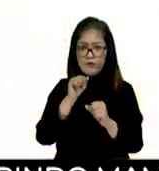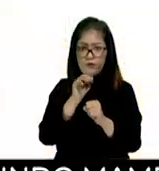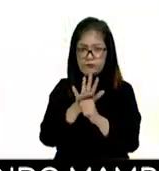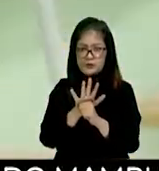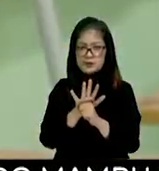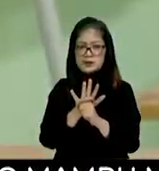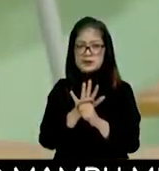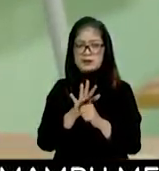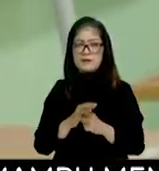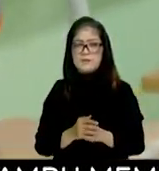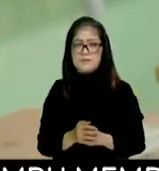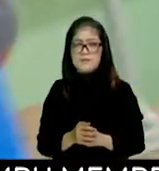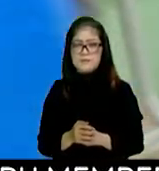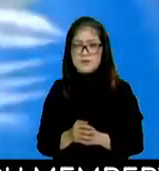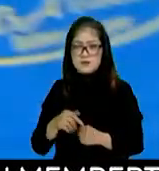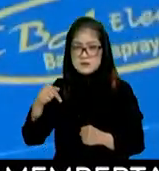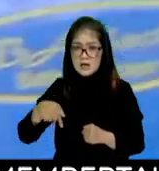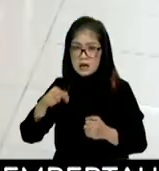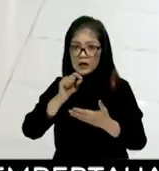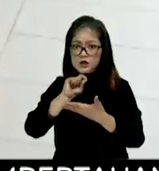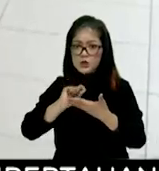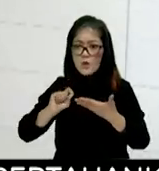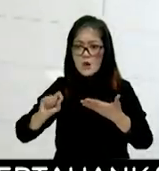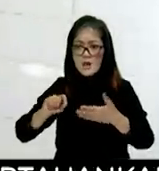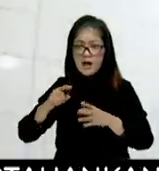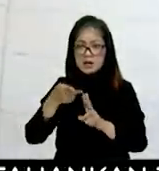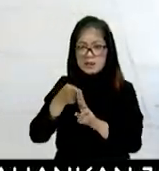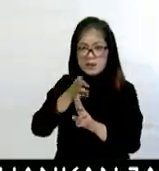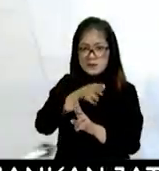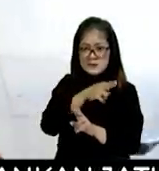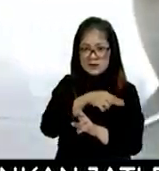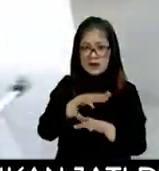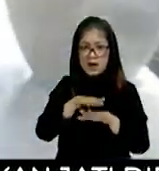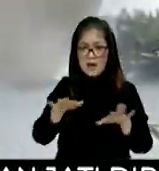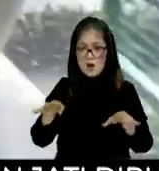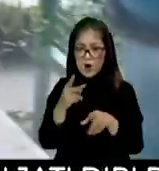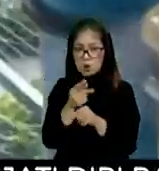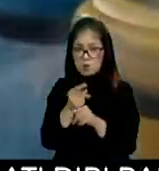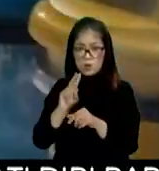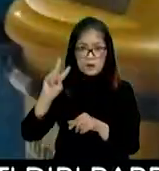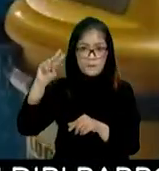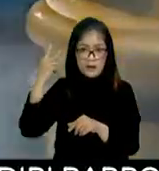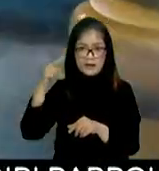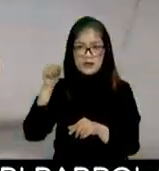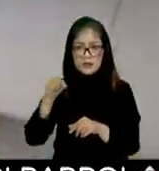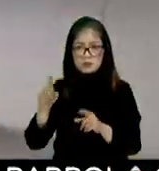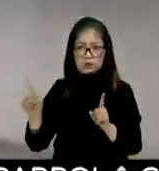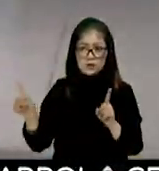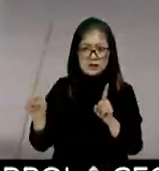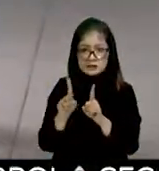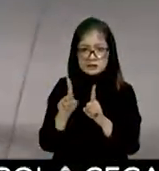19 Saat ini sekolah dengan melakukan tracking terhadap siswa dan guru yang kontak dekat dengan siswa yang positif coveted